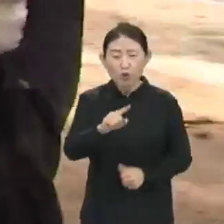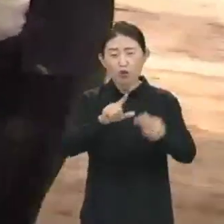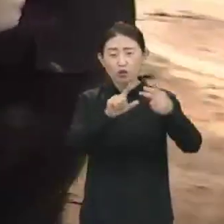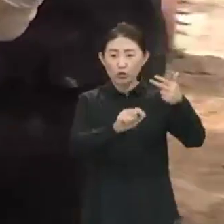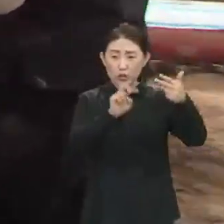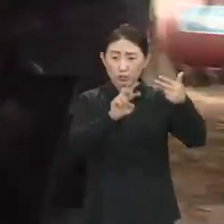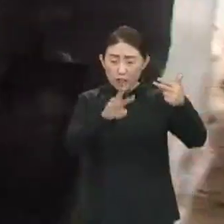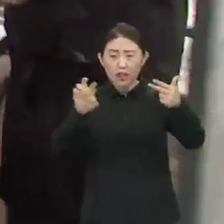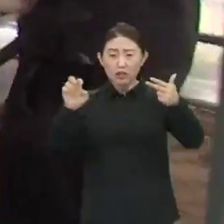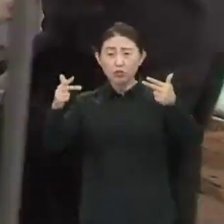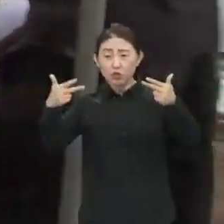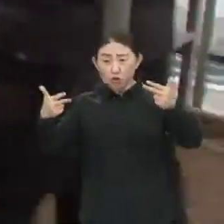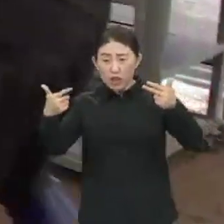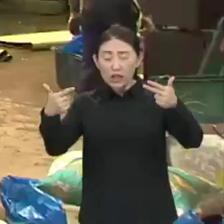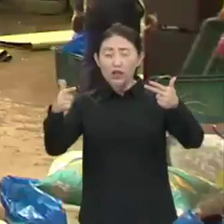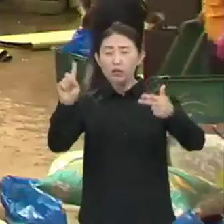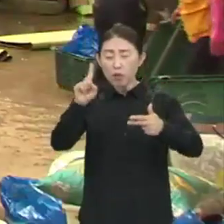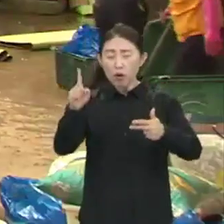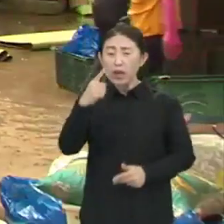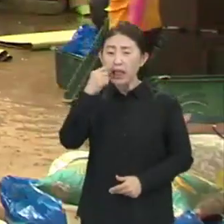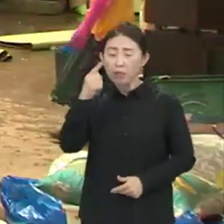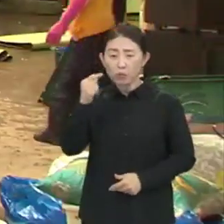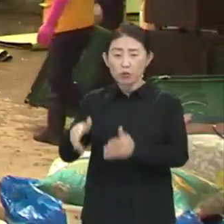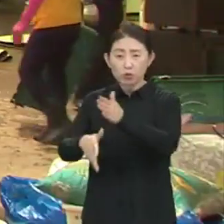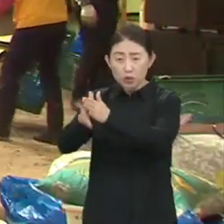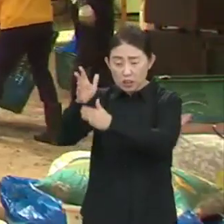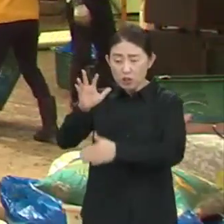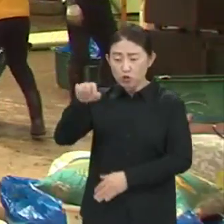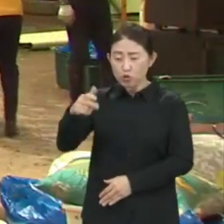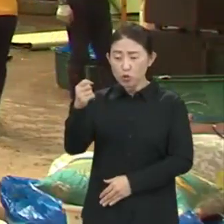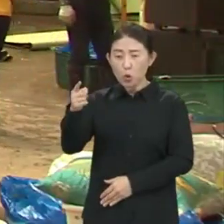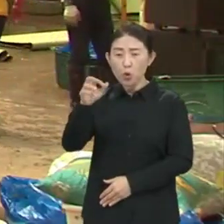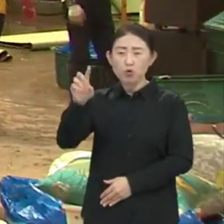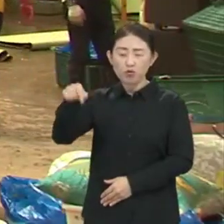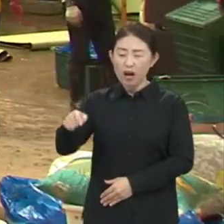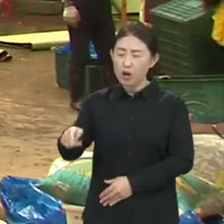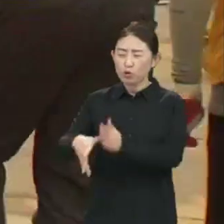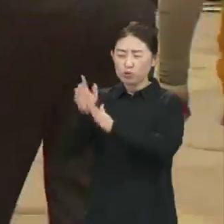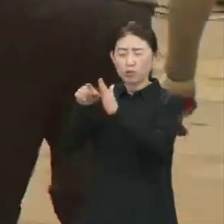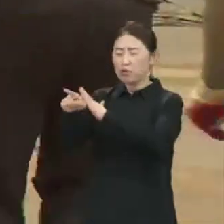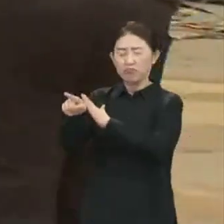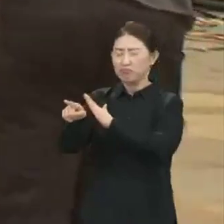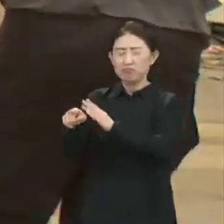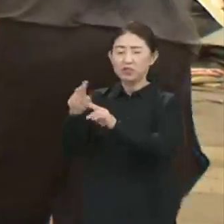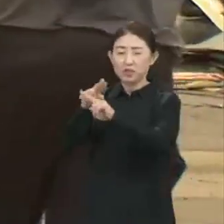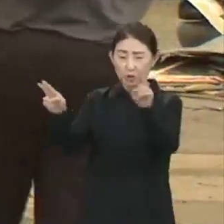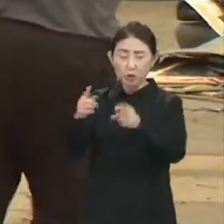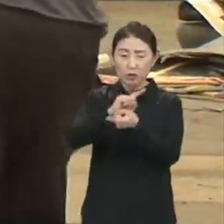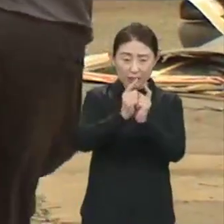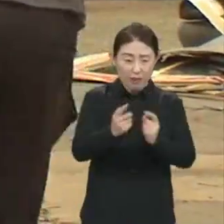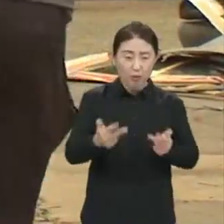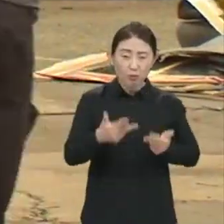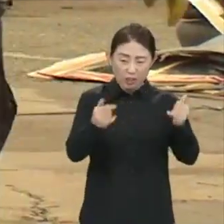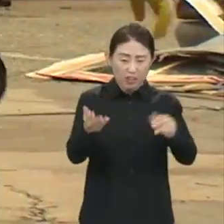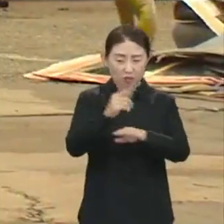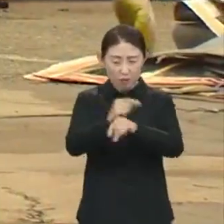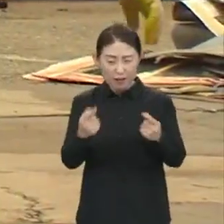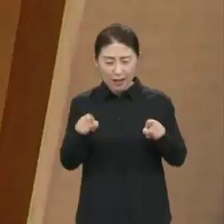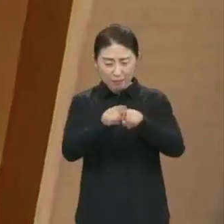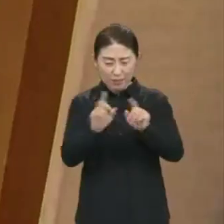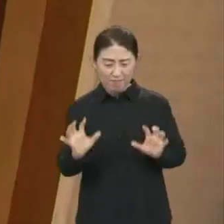24일부터 26일까지 예정돼 있던 자매도시 일본 후쿠오카현 방문을 취소하고 직원 봉사자들과 함께 복구